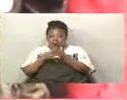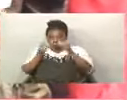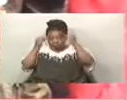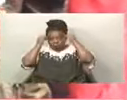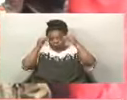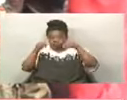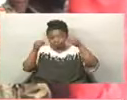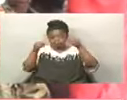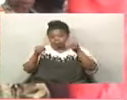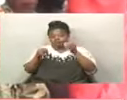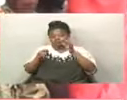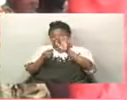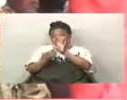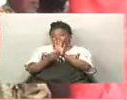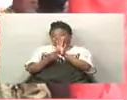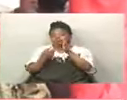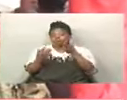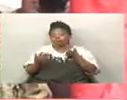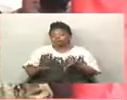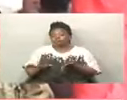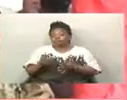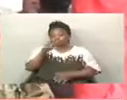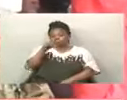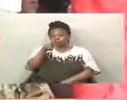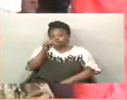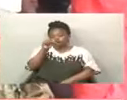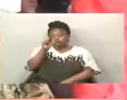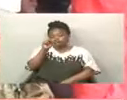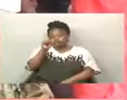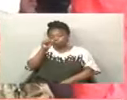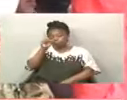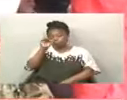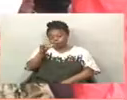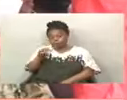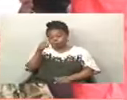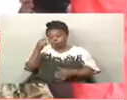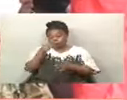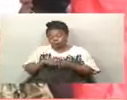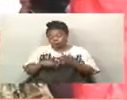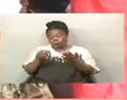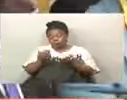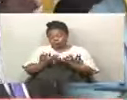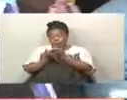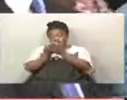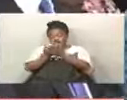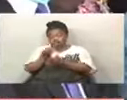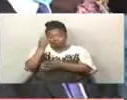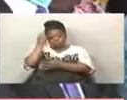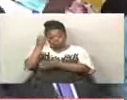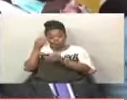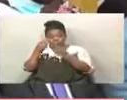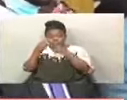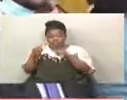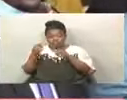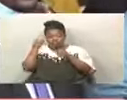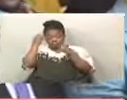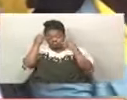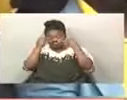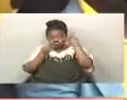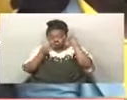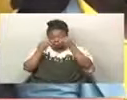awadde chokula baki cha musika nsimbi Enrique Kapineti nga gamante bante bali nakuleta chiteso okutani ko kupaya